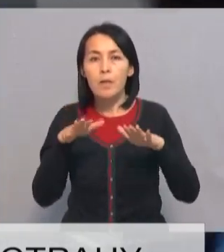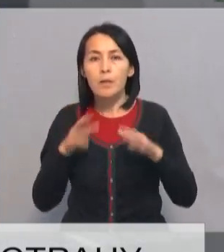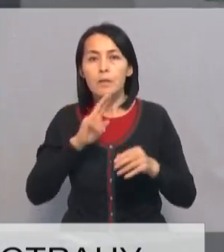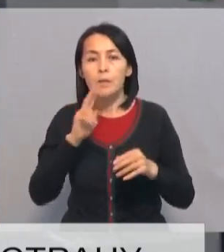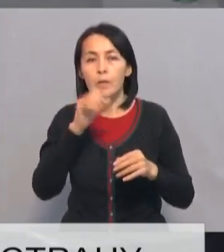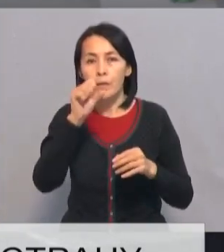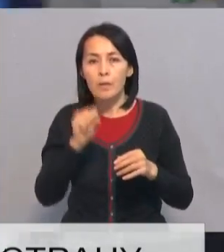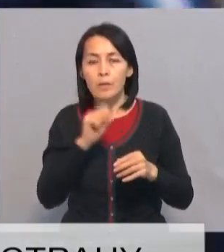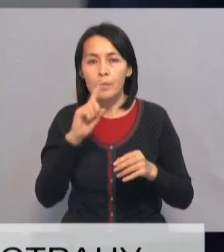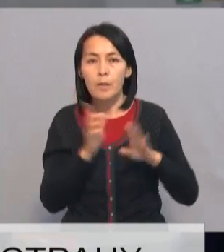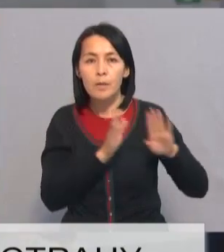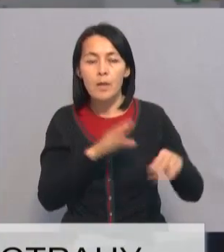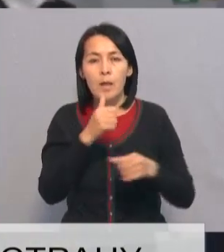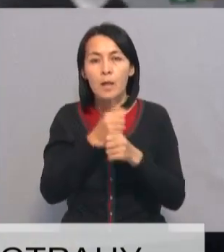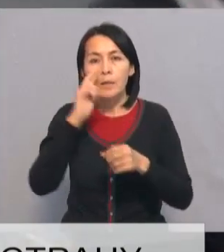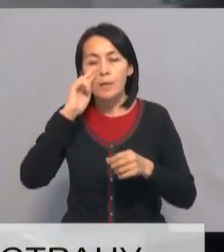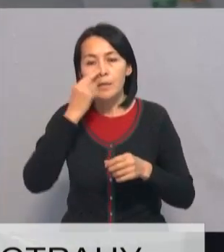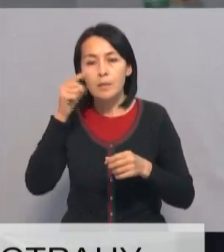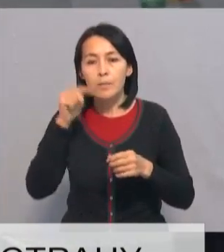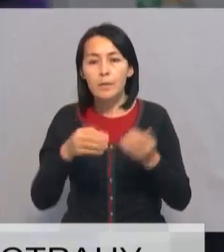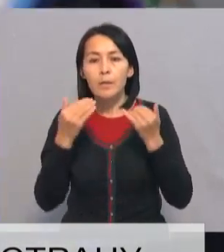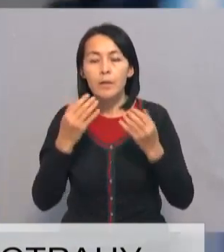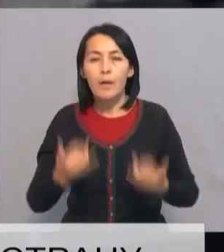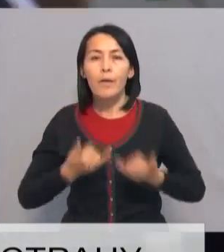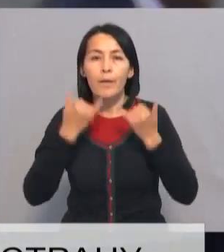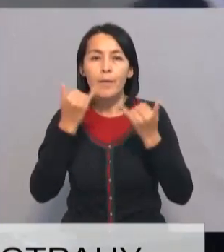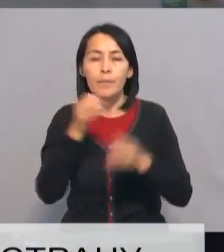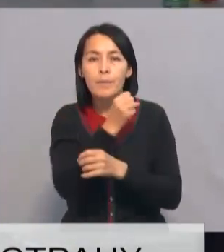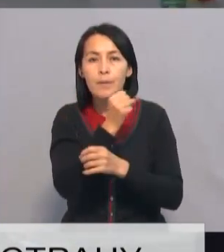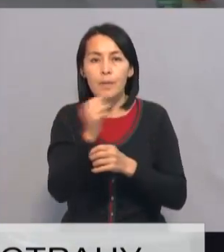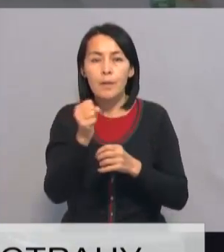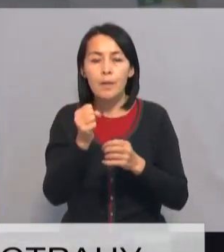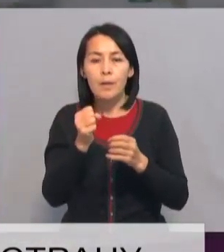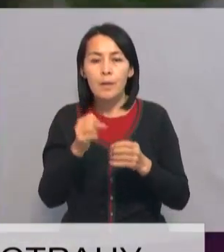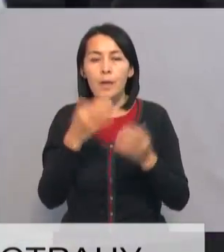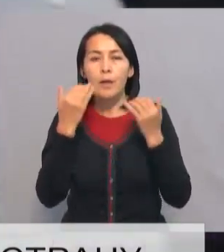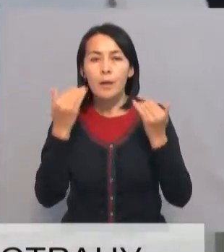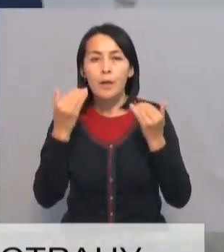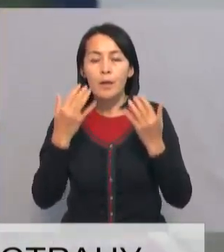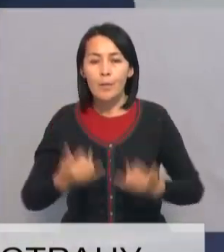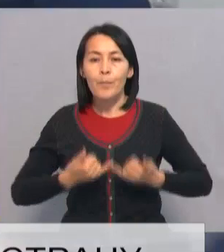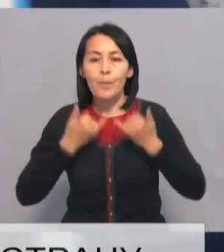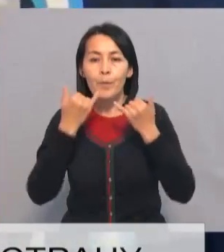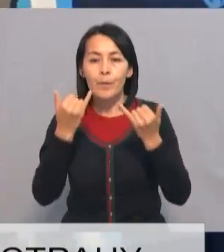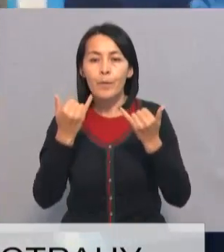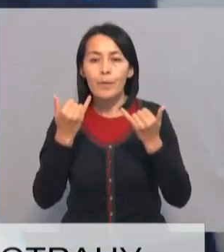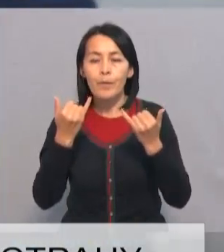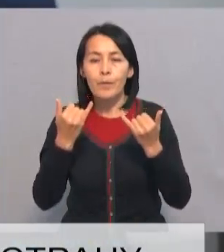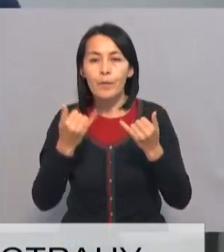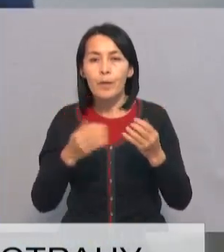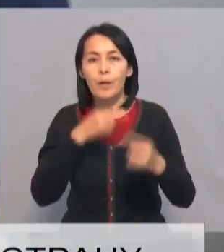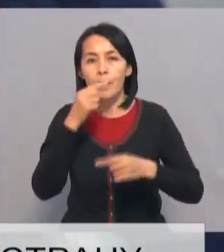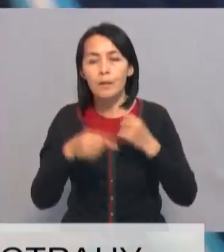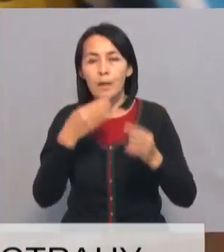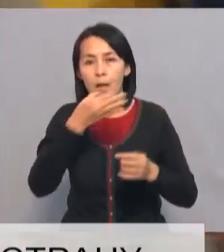Куаныш Асылов, первый заместитель акима Шымкента, поздравил победителей и призеров с победой и пожелал им успехов в